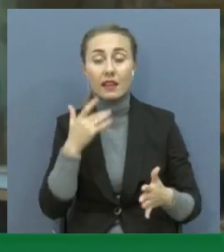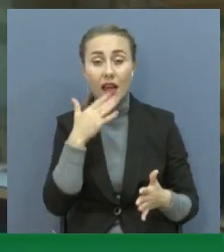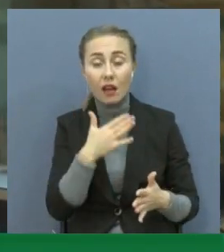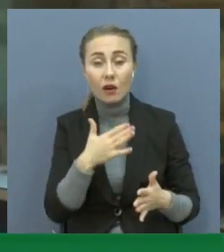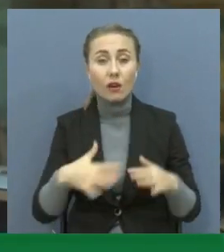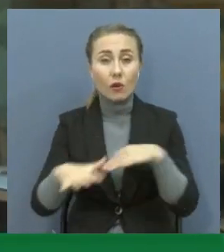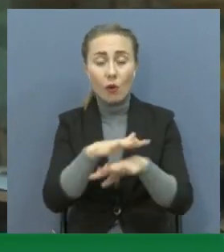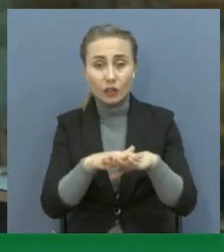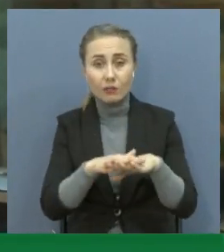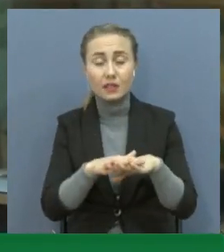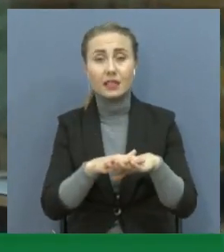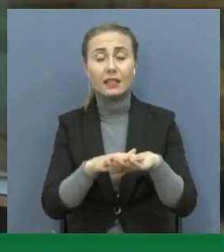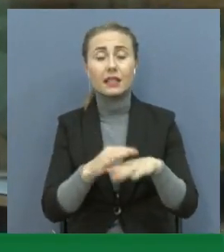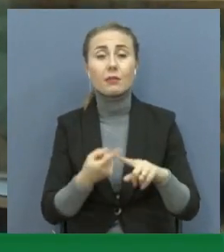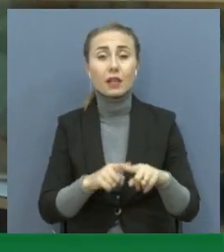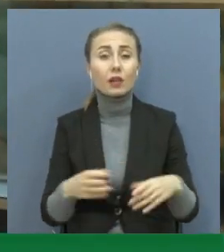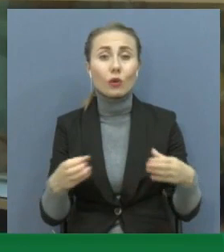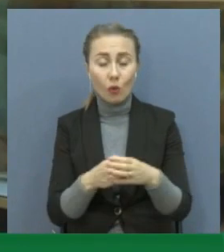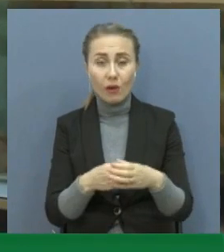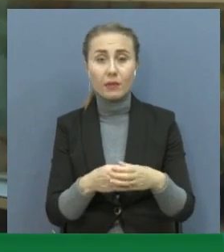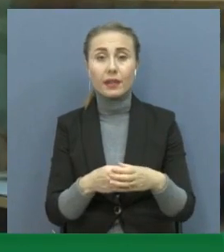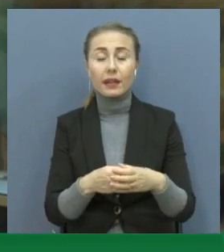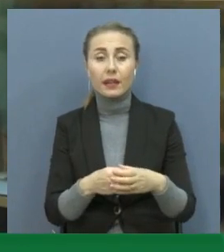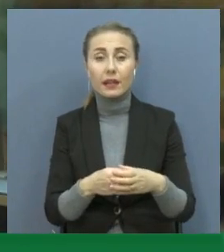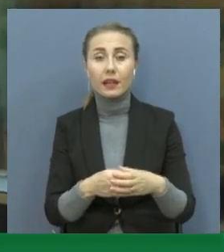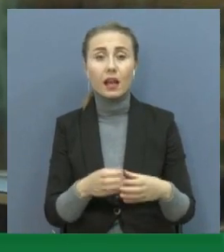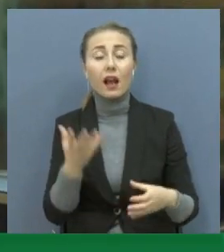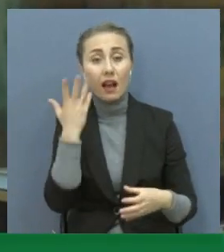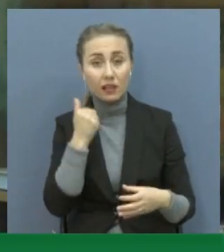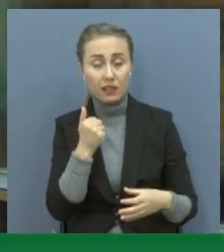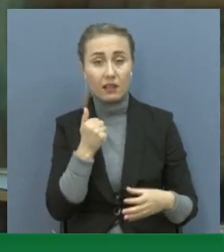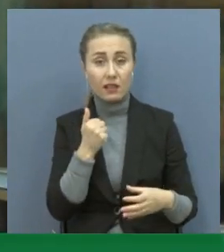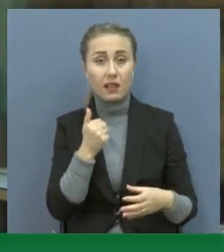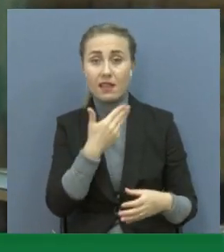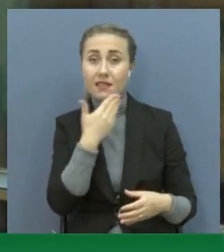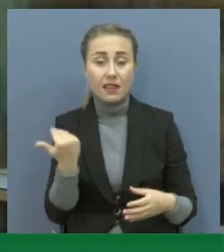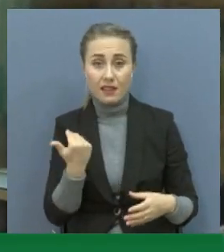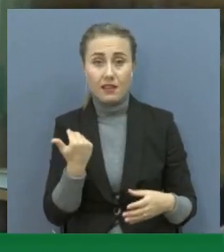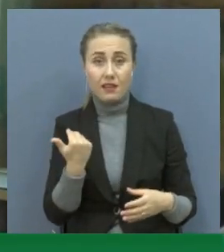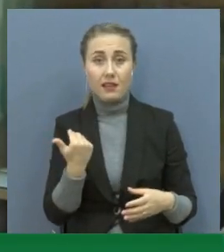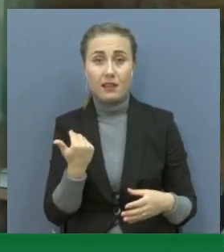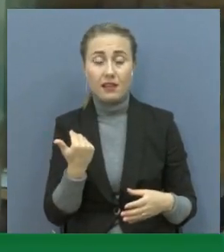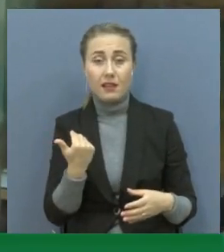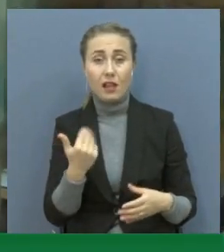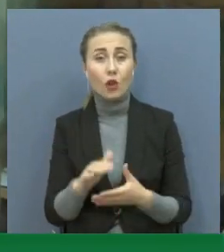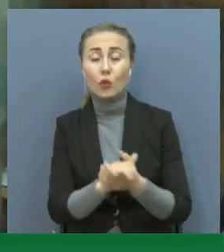национальными группами, и когда нет